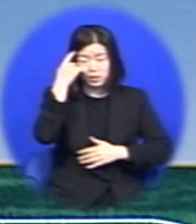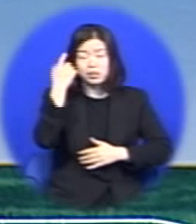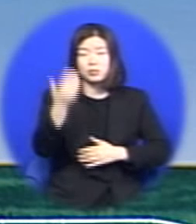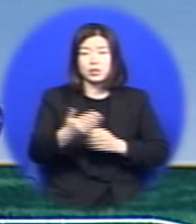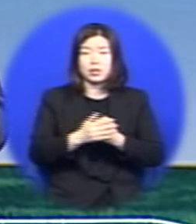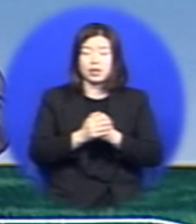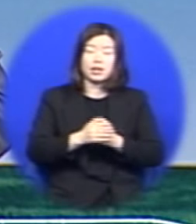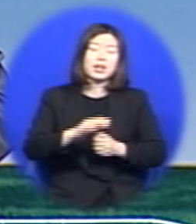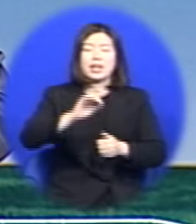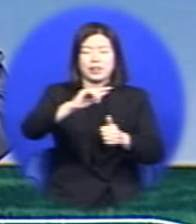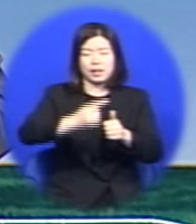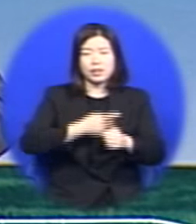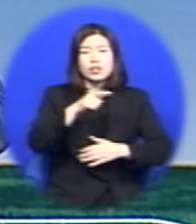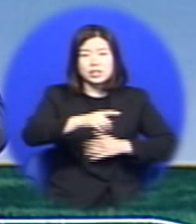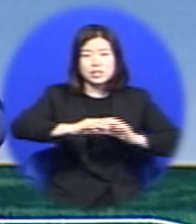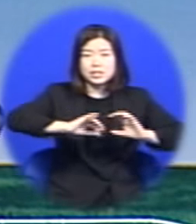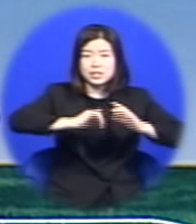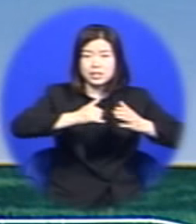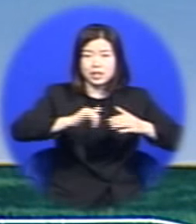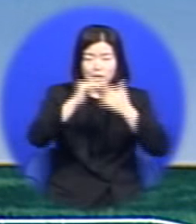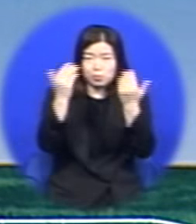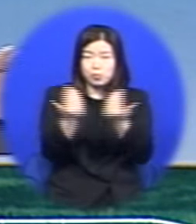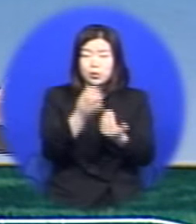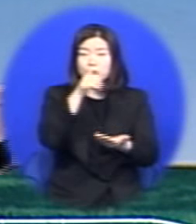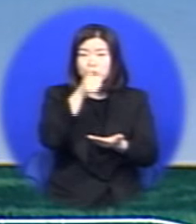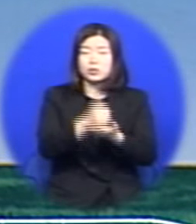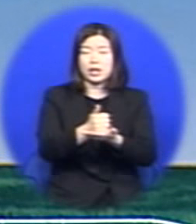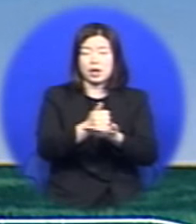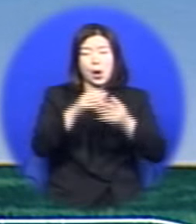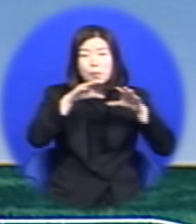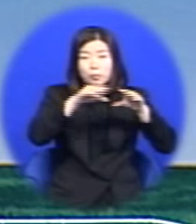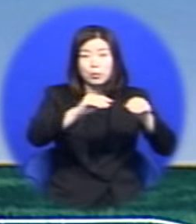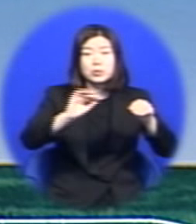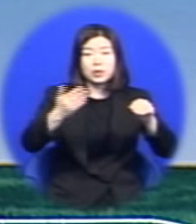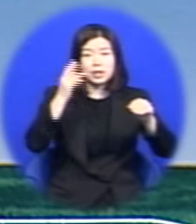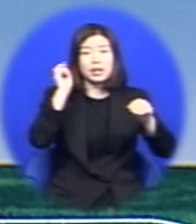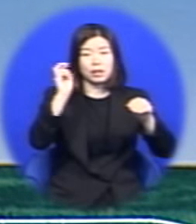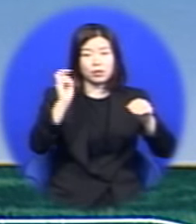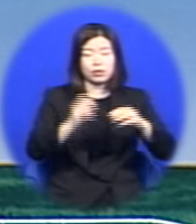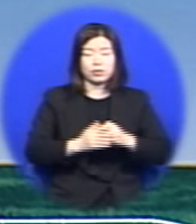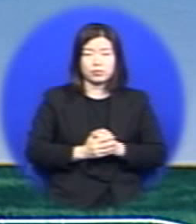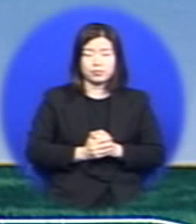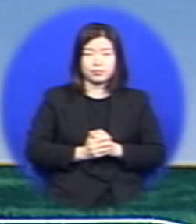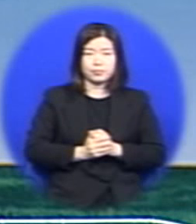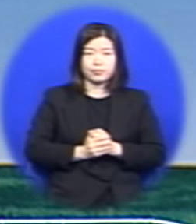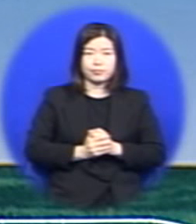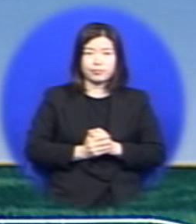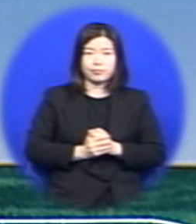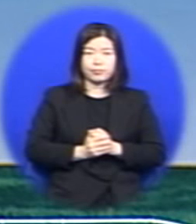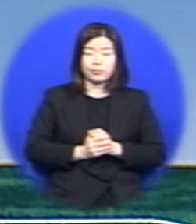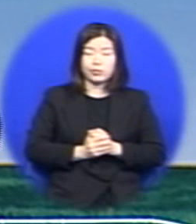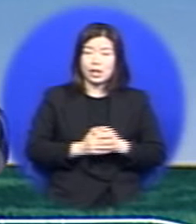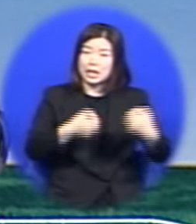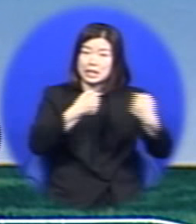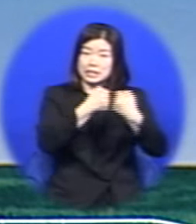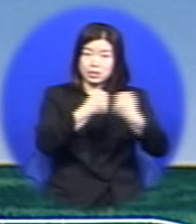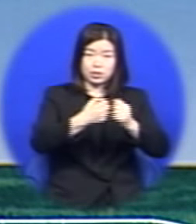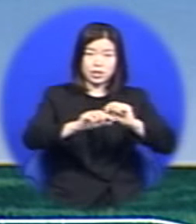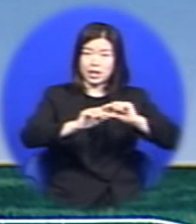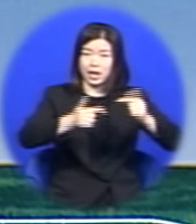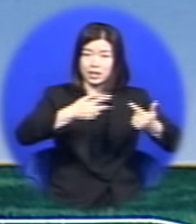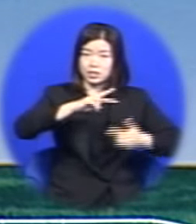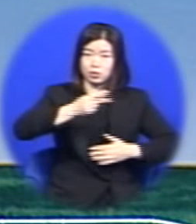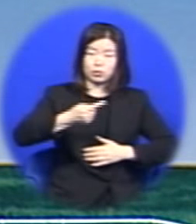그러면 당연히 이 세상에 모든 죄는 일단 그치게 될 것입니다. 전쟁이